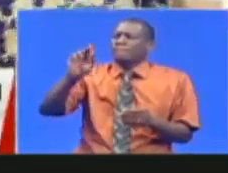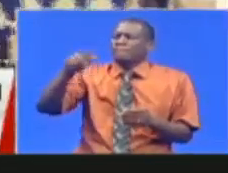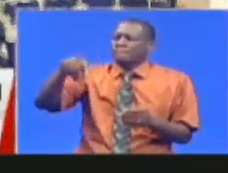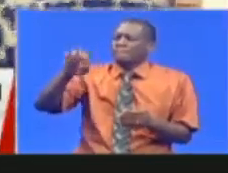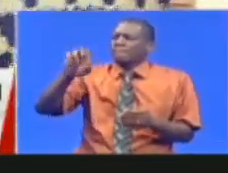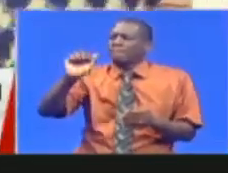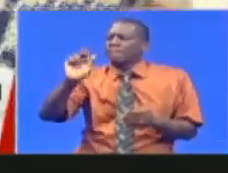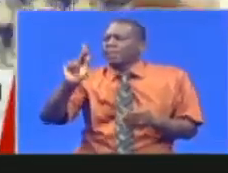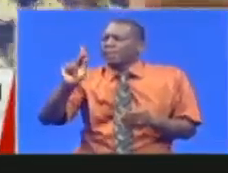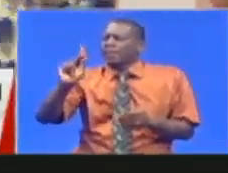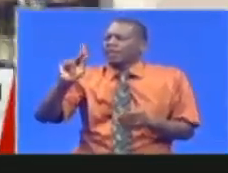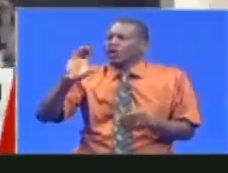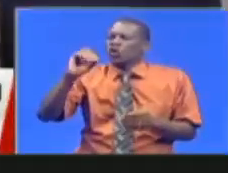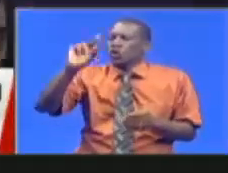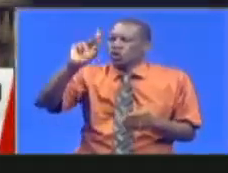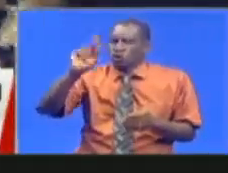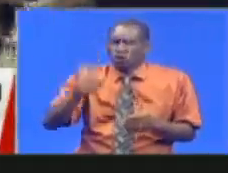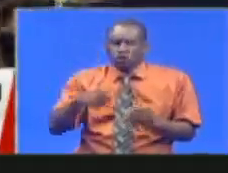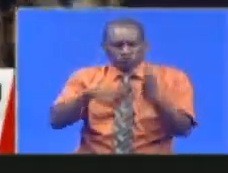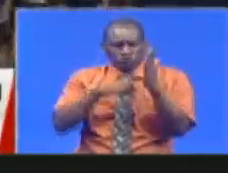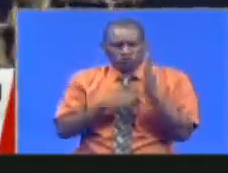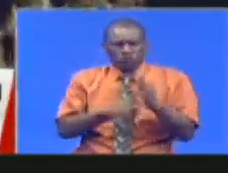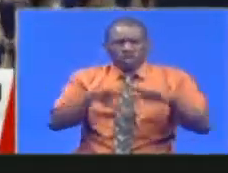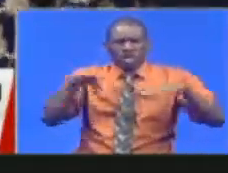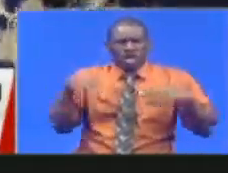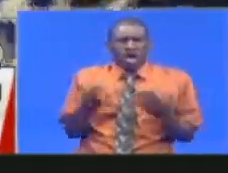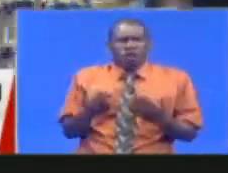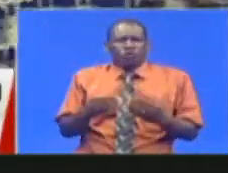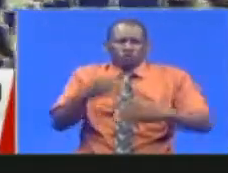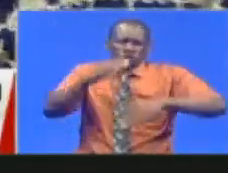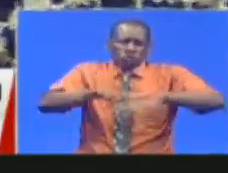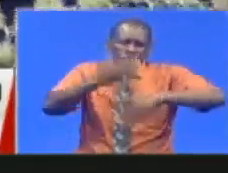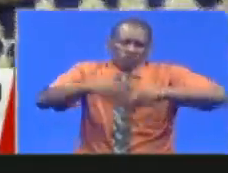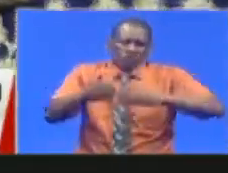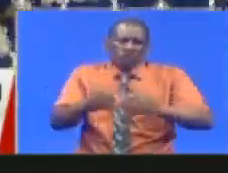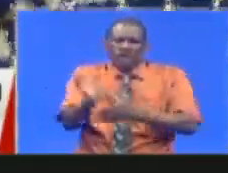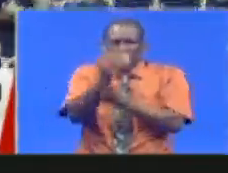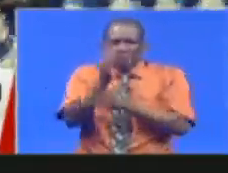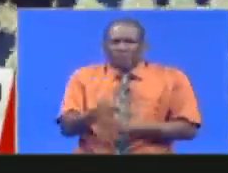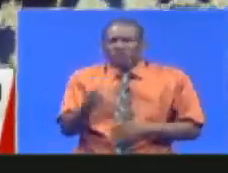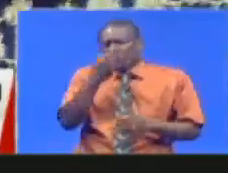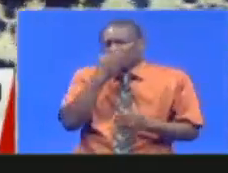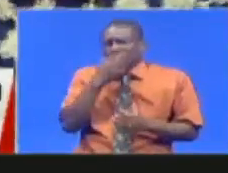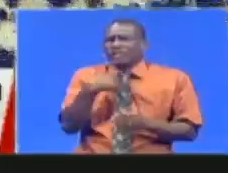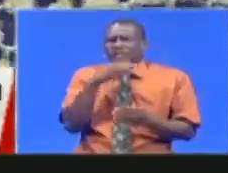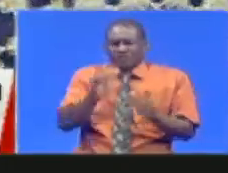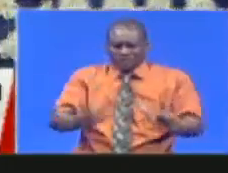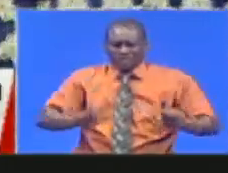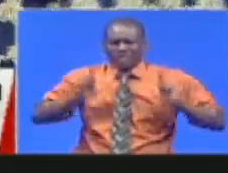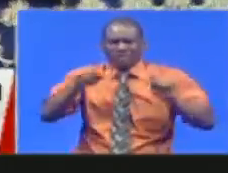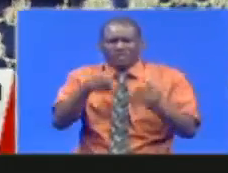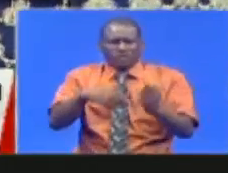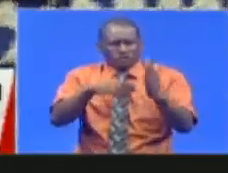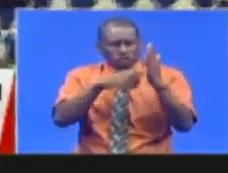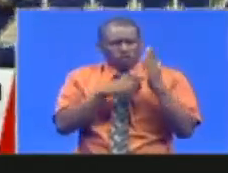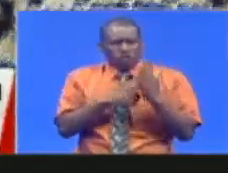ya mataifa ya Kenya na Tanzania na Afrika Mashariki kwa ujumla. Kwa upande wake, Balozi Hazara alisema zawadi hiyo ni ishara ya